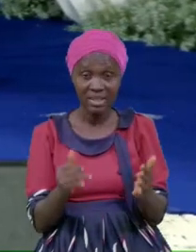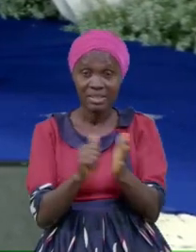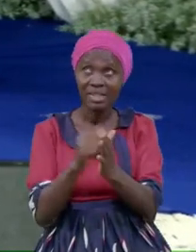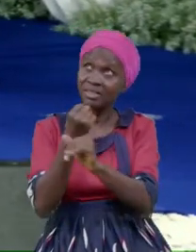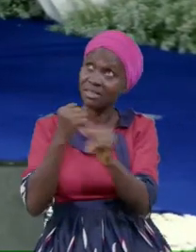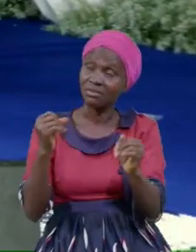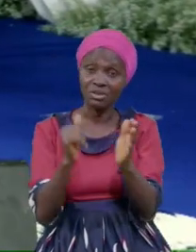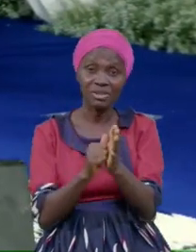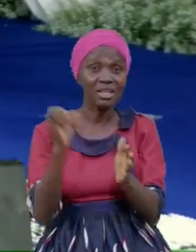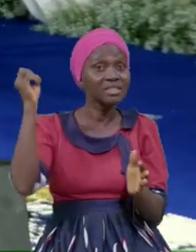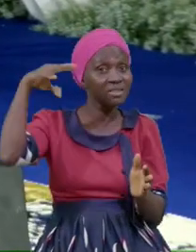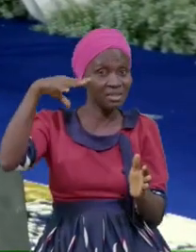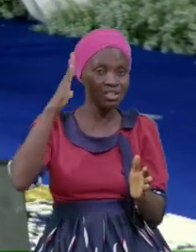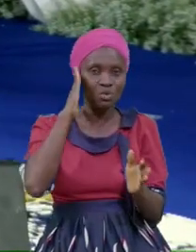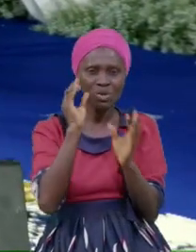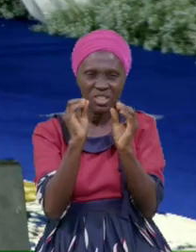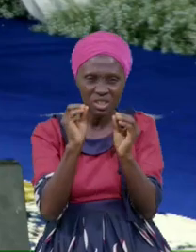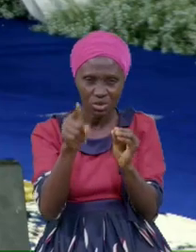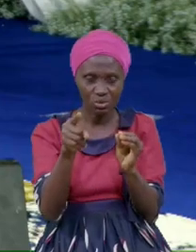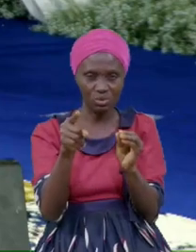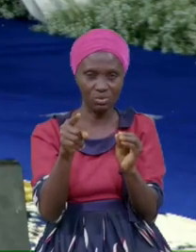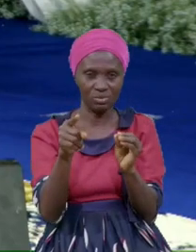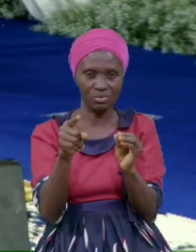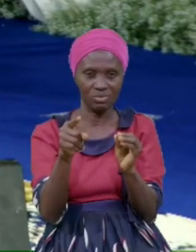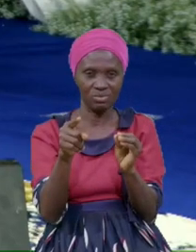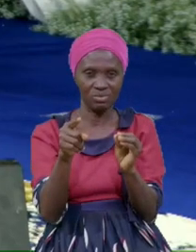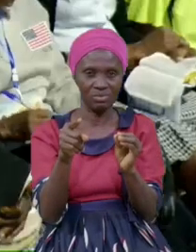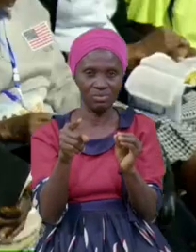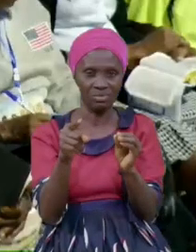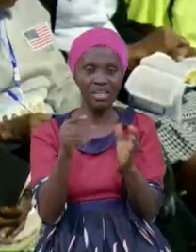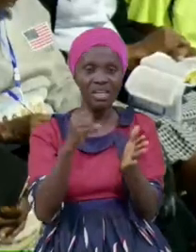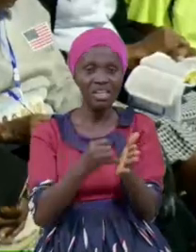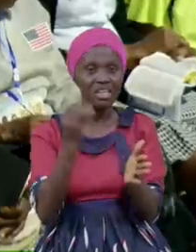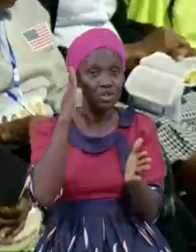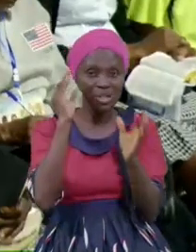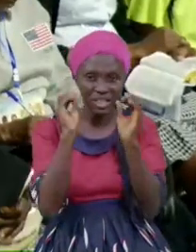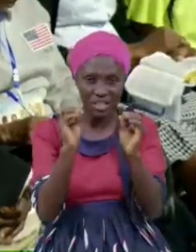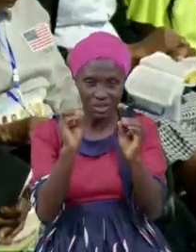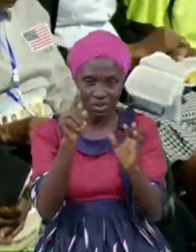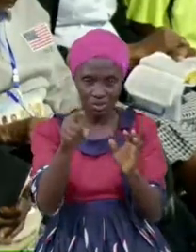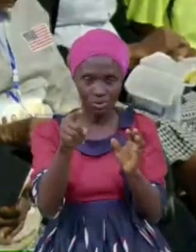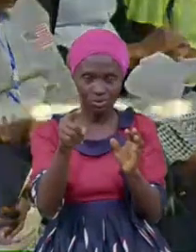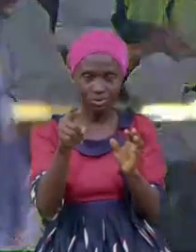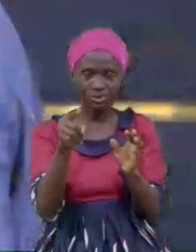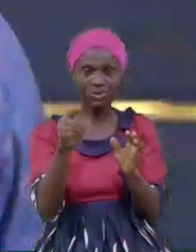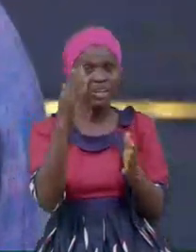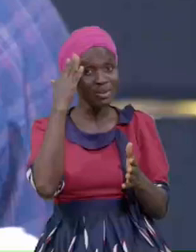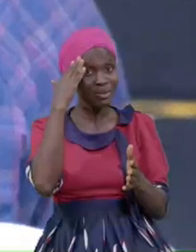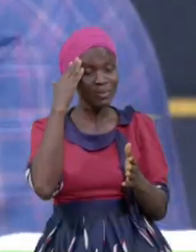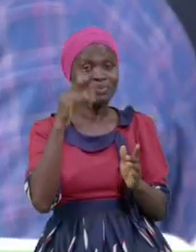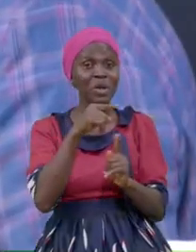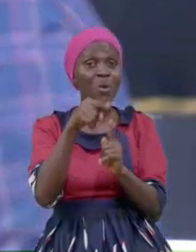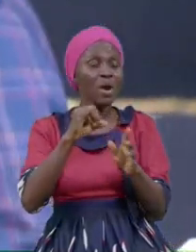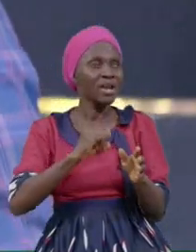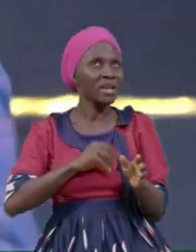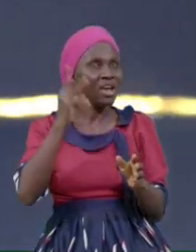cette grâce va t'enseigner. Va t'enseigner. Vous savez,